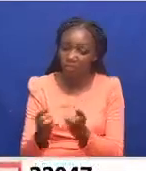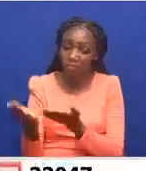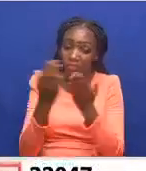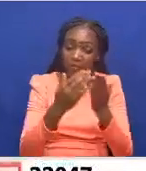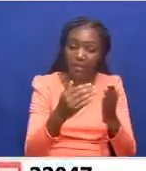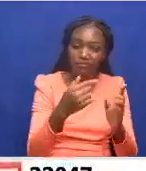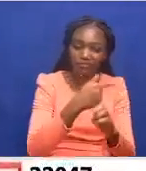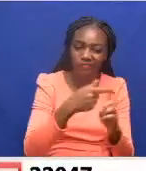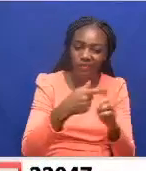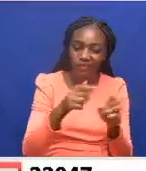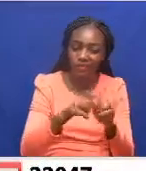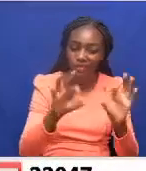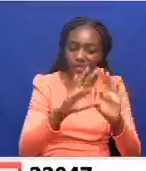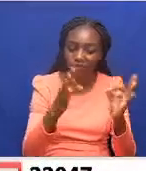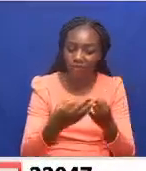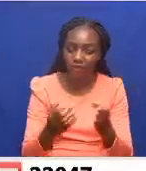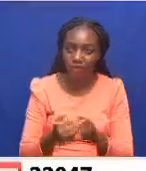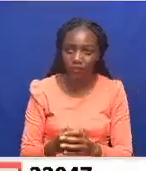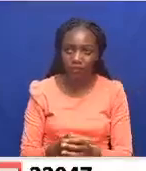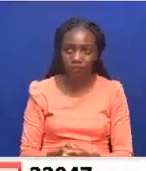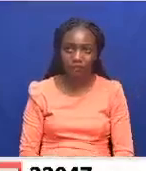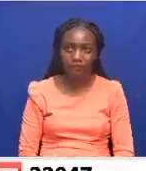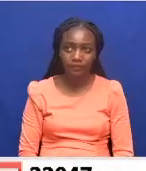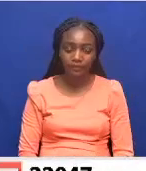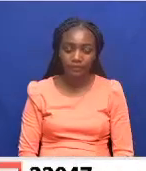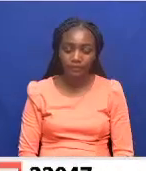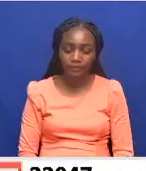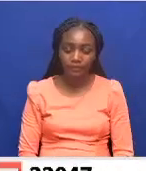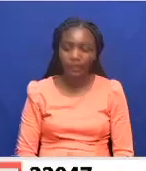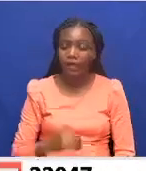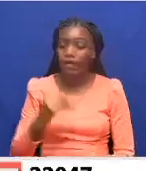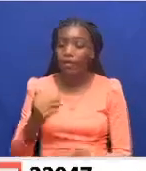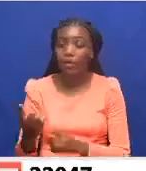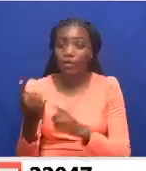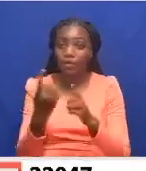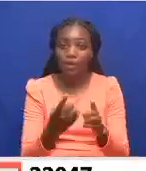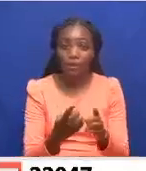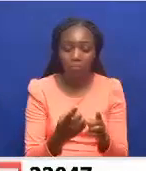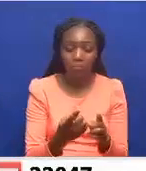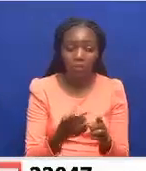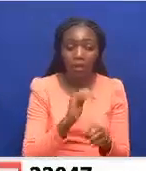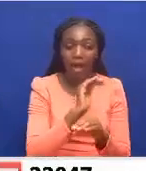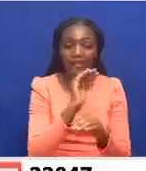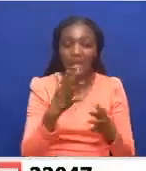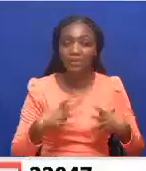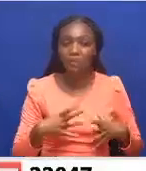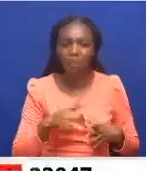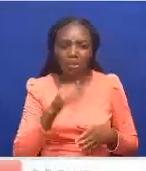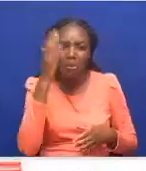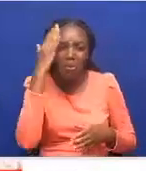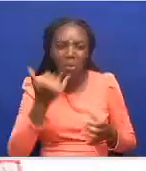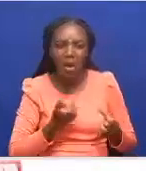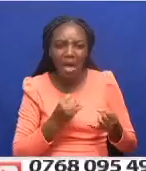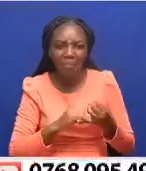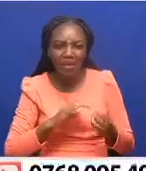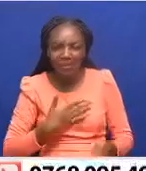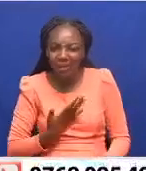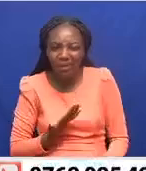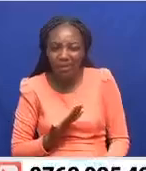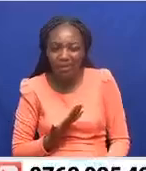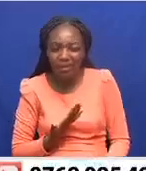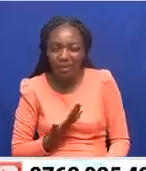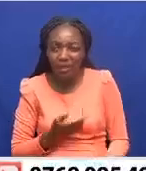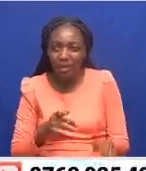familia hiyo. Salamia huyu mama. Anakuja kumuulizia mnajuana na yeye. Hii ndio sasa hata